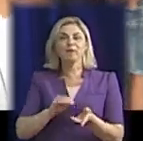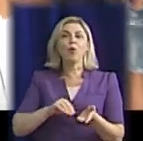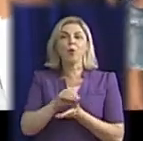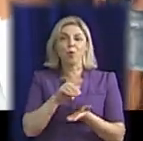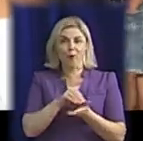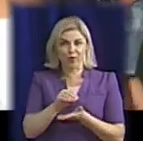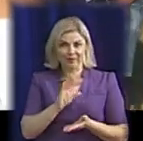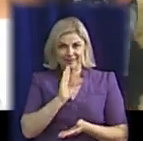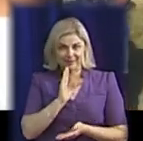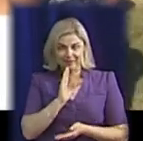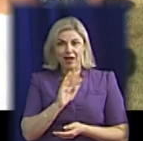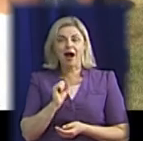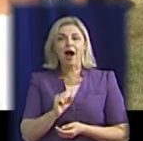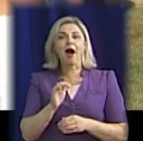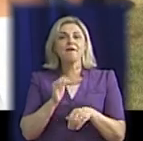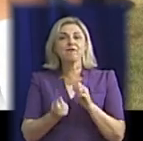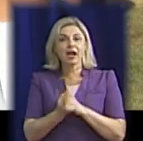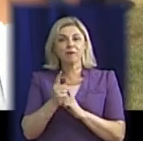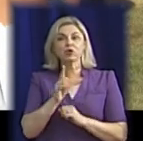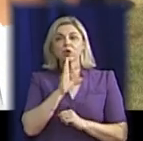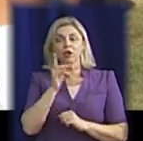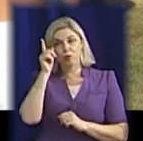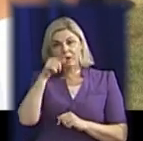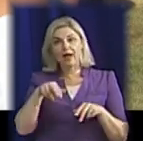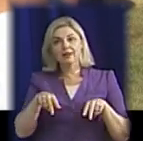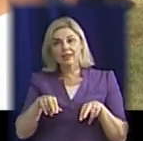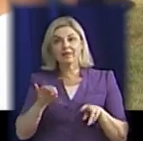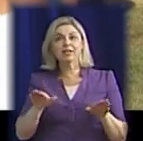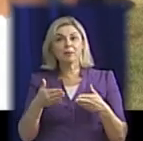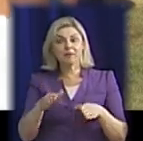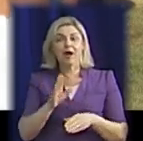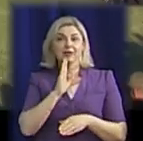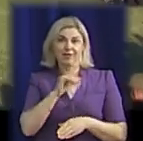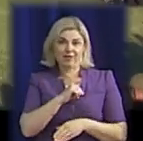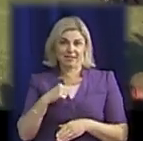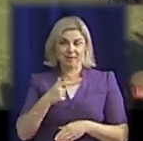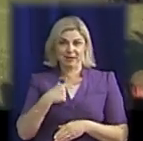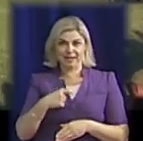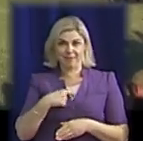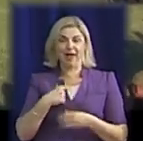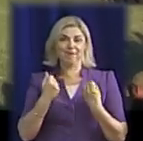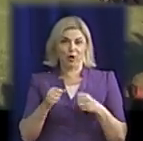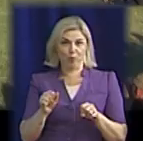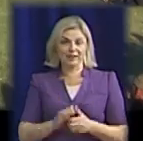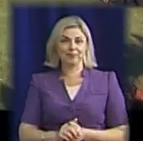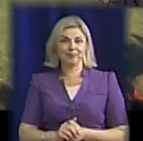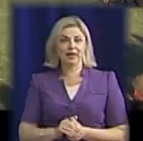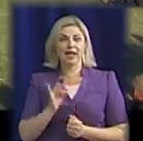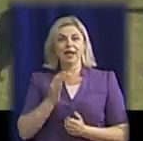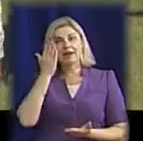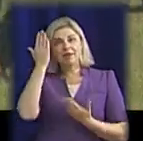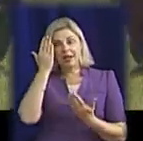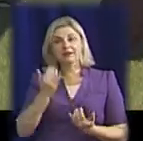А так як в нас виявилися дівчата, що вміють танцювати і співати, то дівчата саме себе і викупили. Організували розваги і для